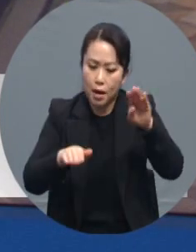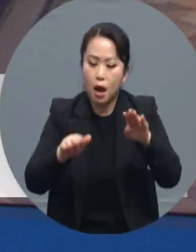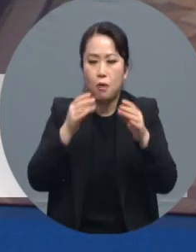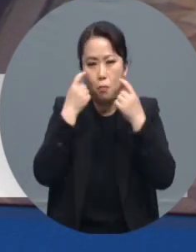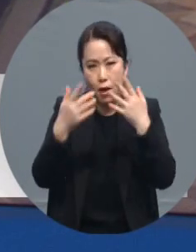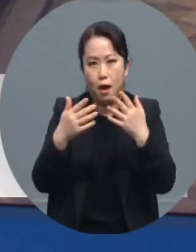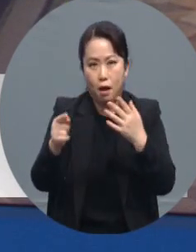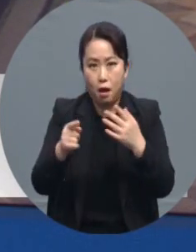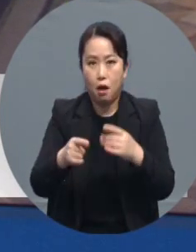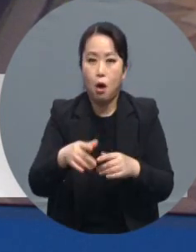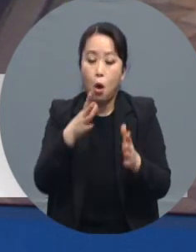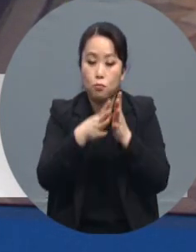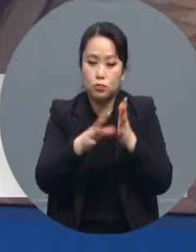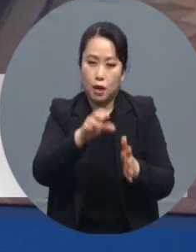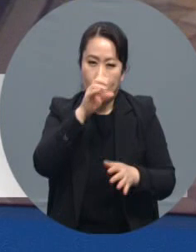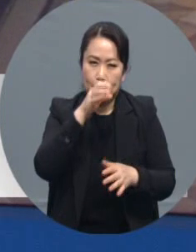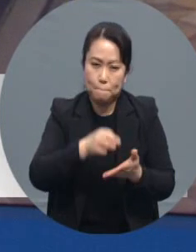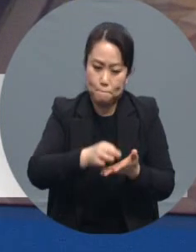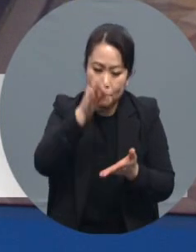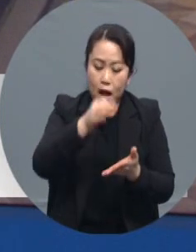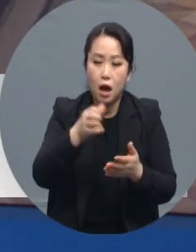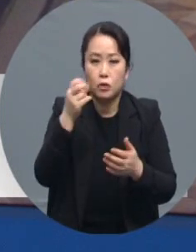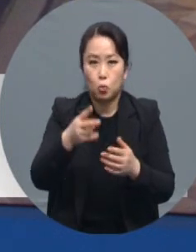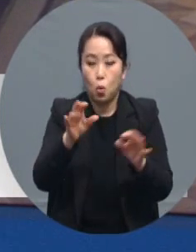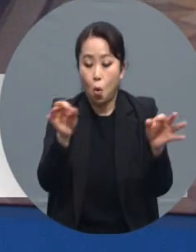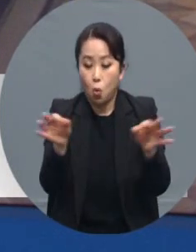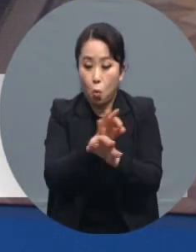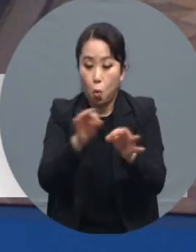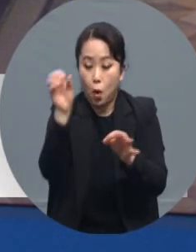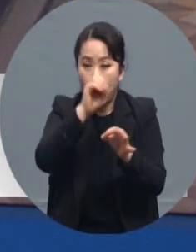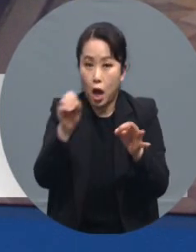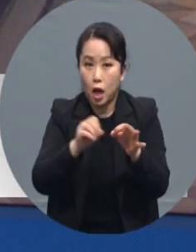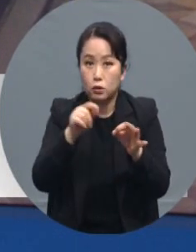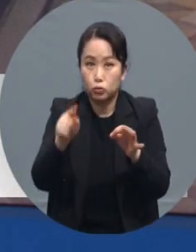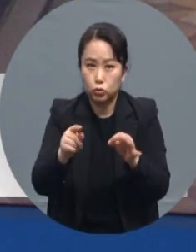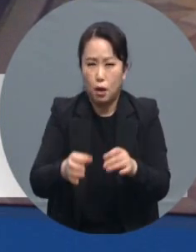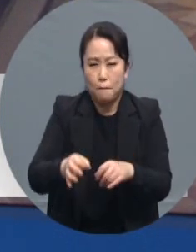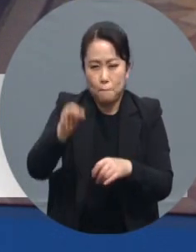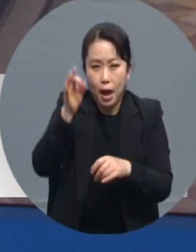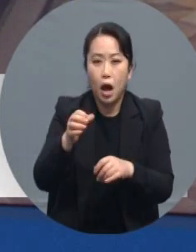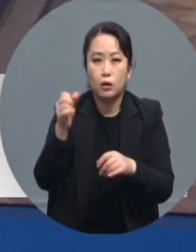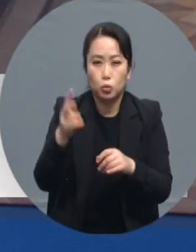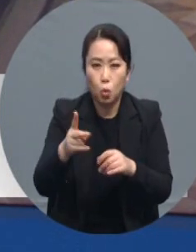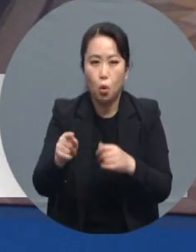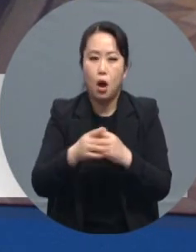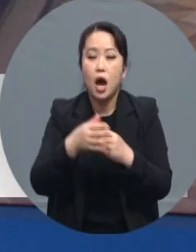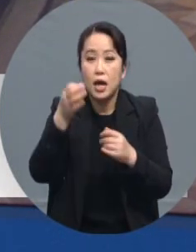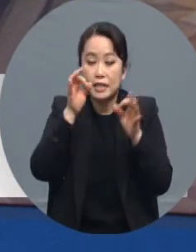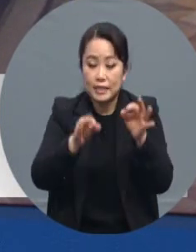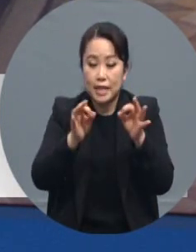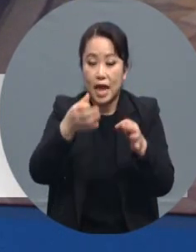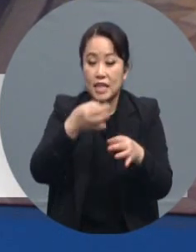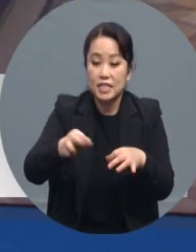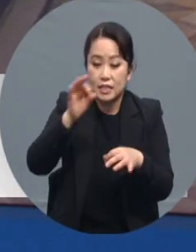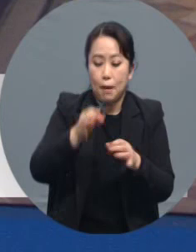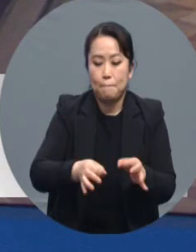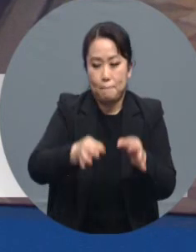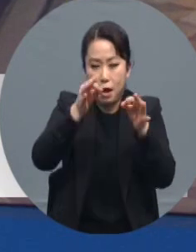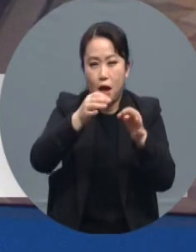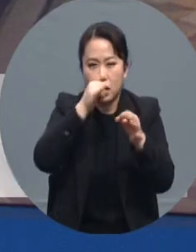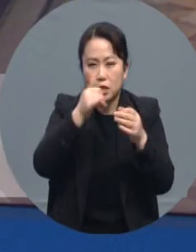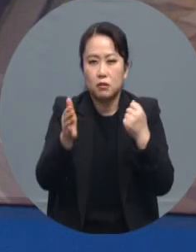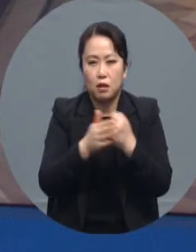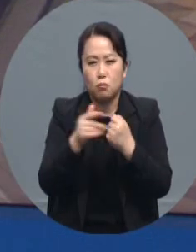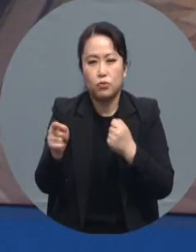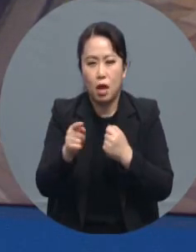고환율, 거기에 금리까지 크게 오르면서 두드러진 현상인데 초고가 상품과 가성비 제품 양쪽으로 매출 수요가